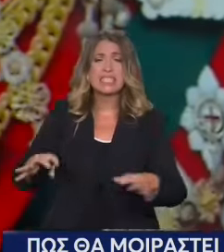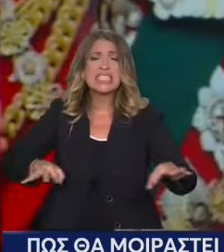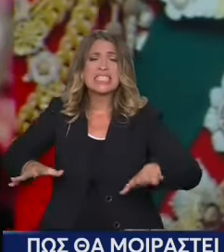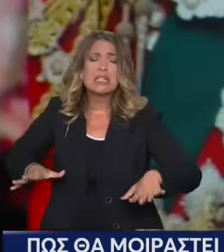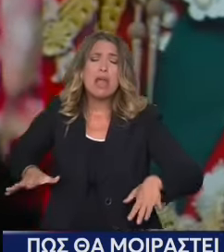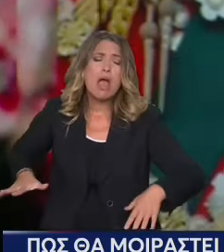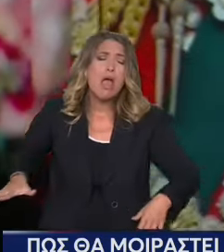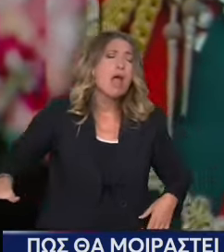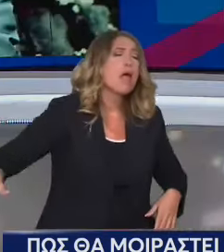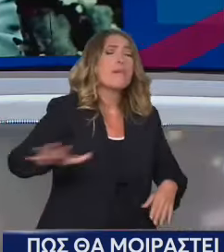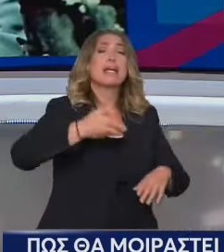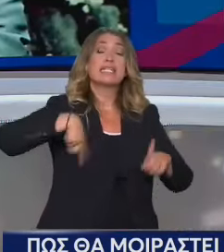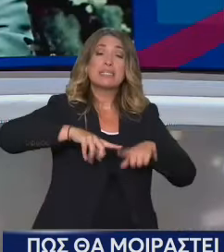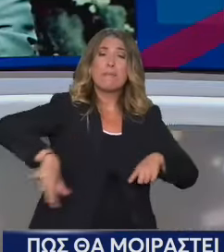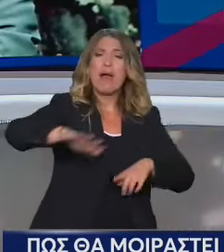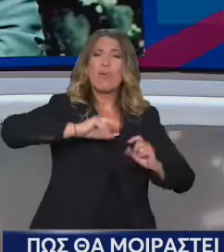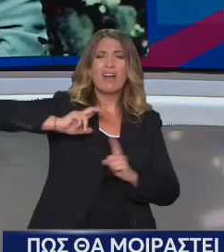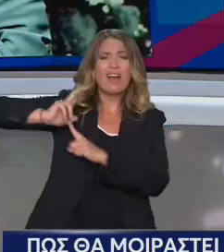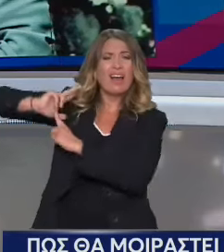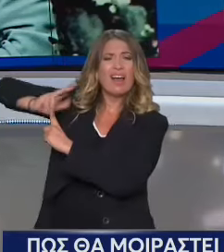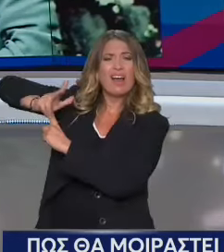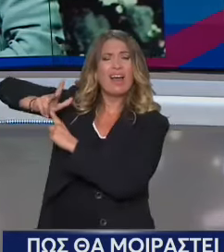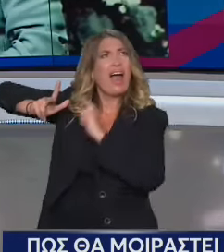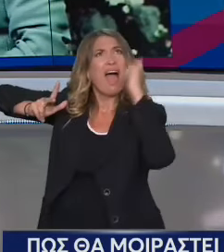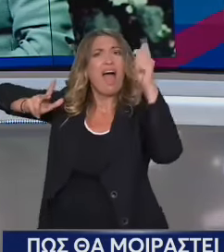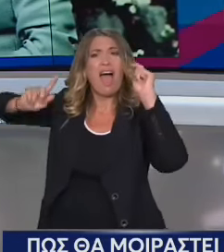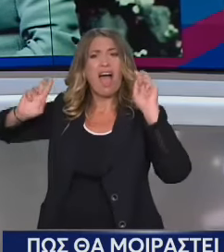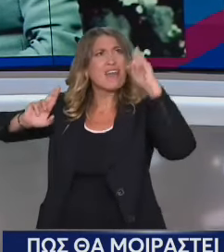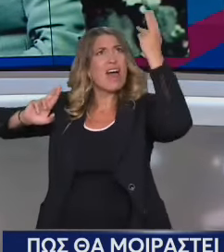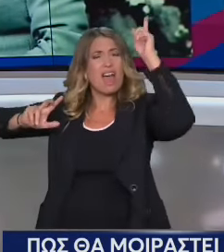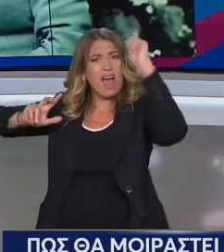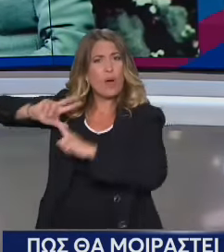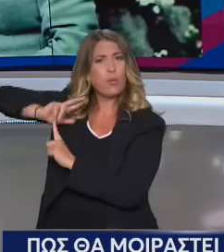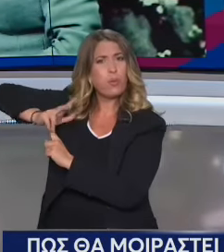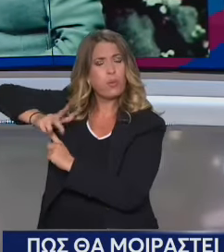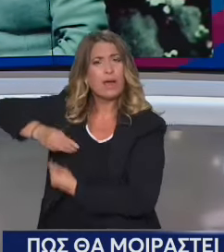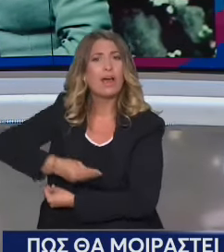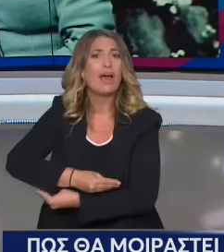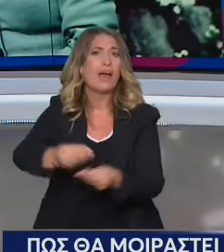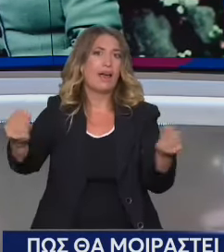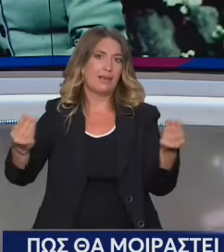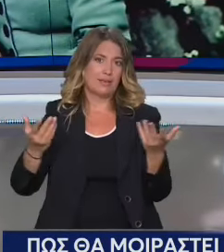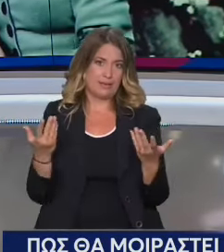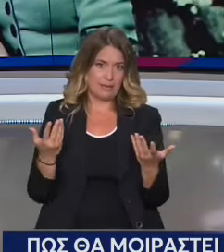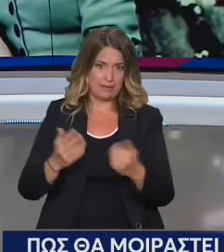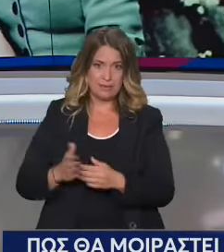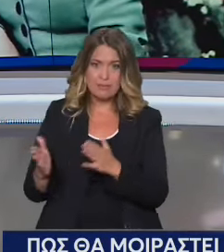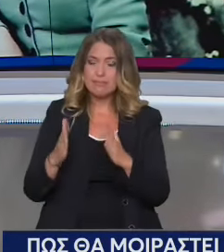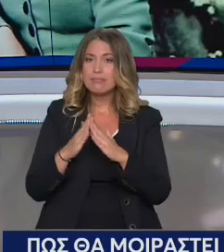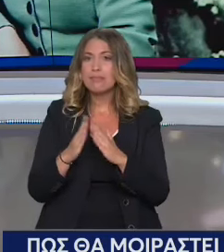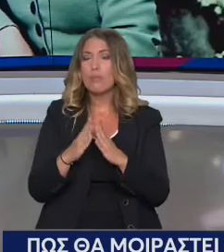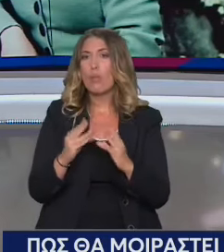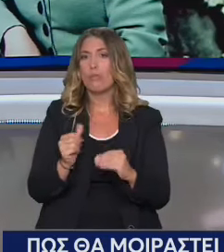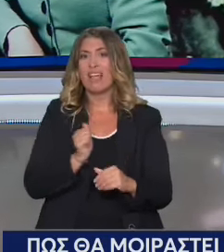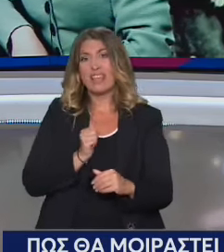και ολικά πάρκα. Να προχωρήσουμε να δούμε κάποια ακίνητα τα οποία είναι ιδιωτική περιουσία της βασίλισσας